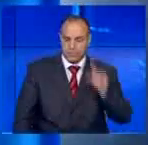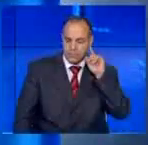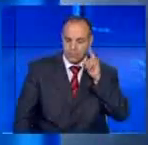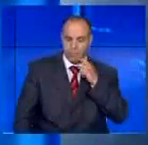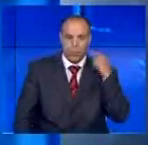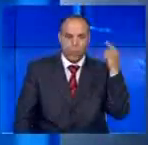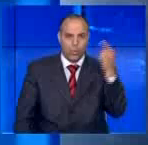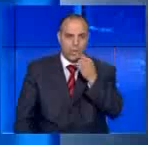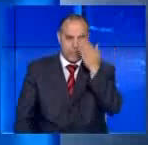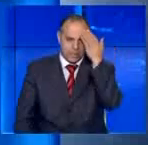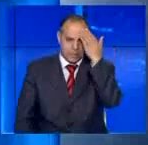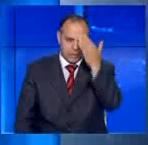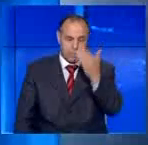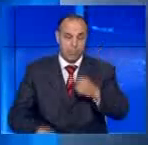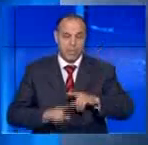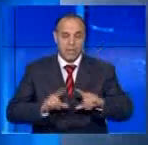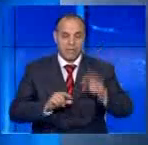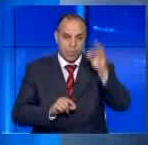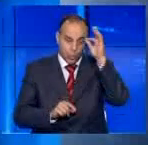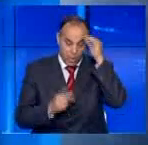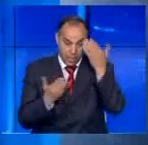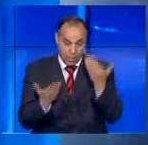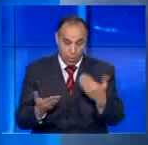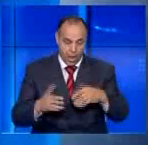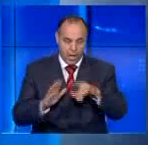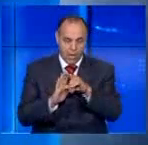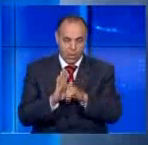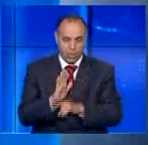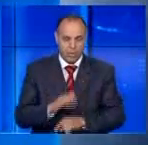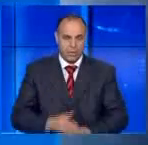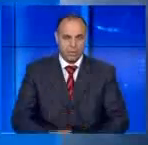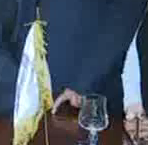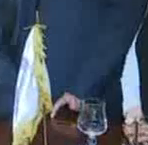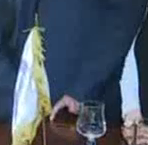نشرة الظهر للأخبار من الوطنية الأولى ونبدأها بالعناوين.